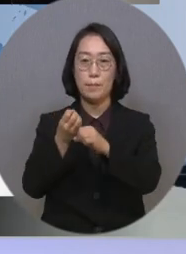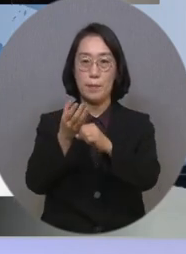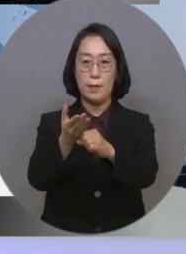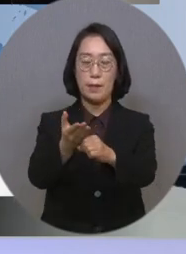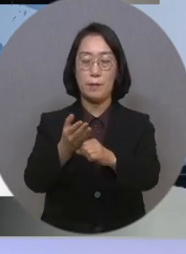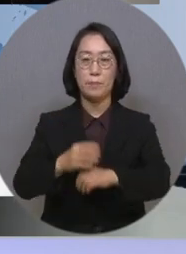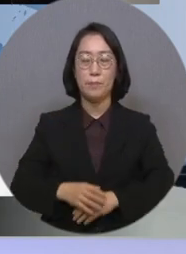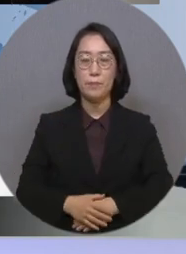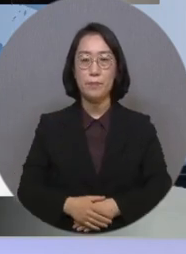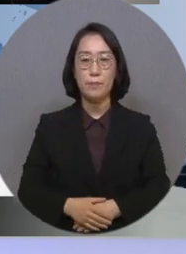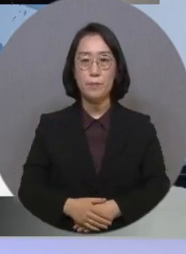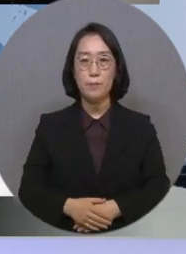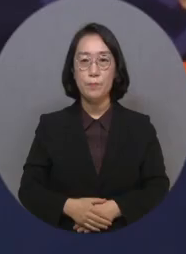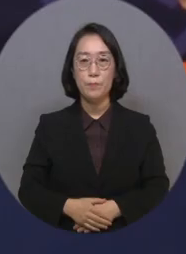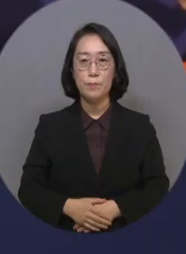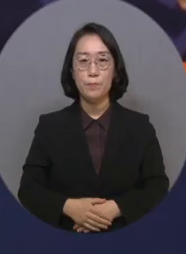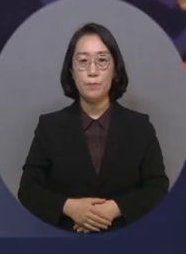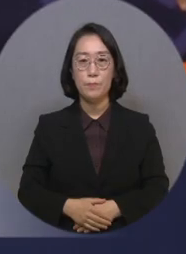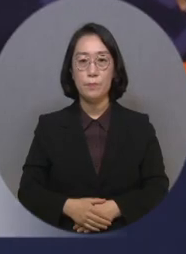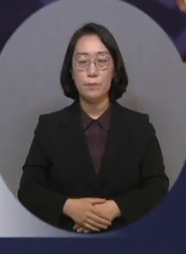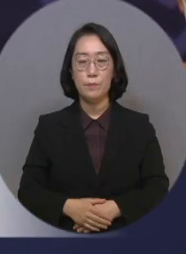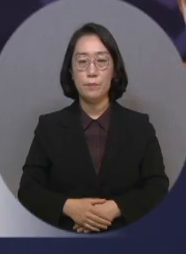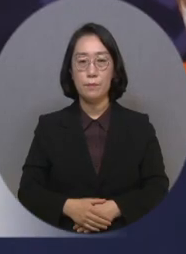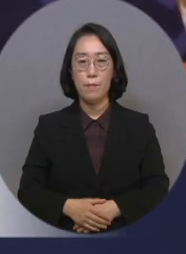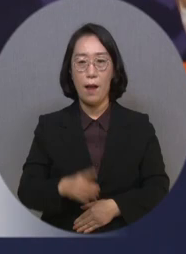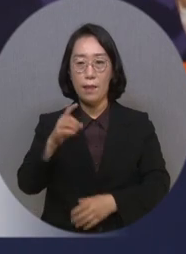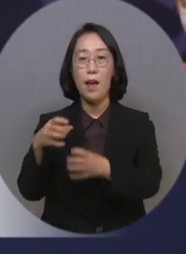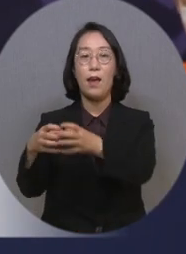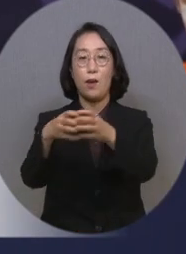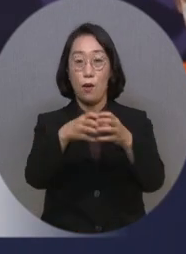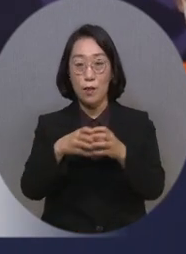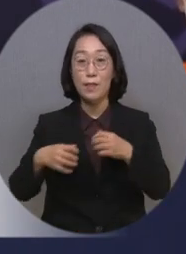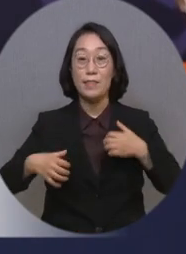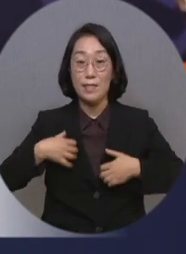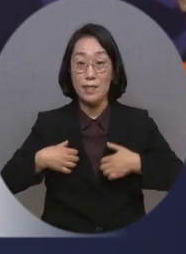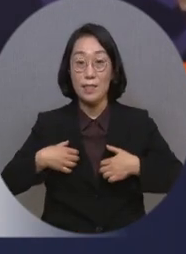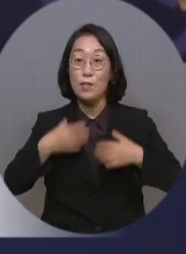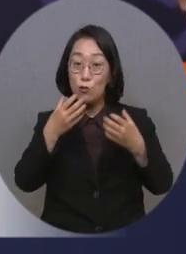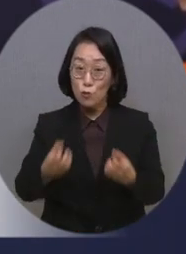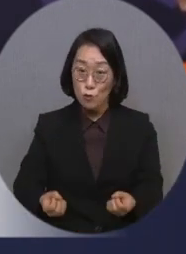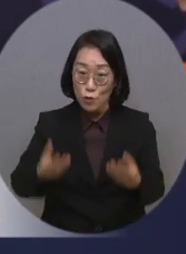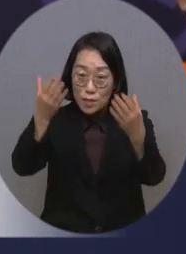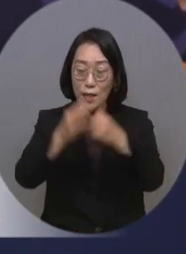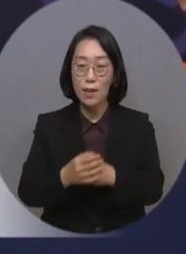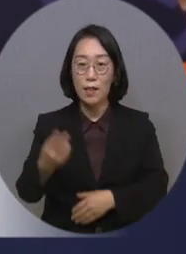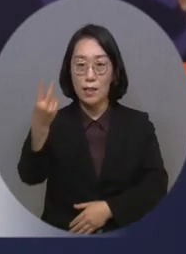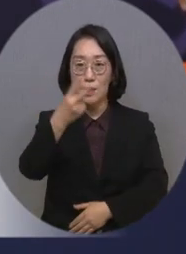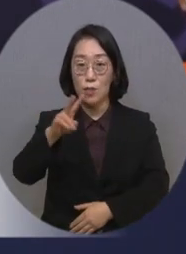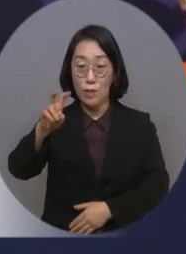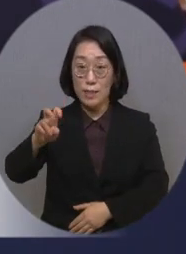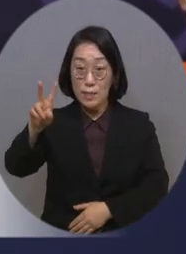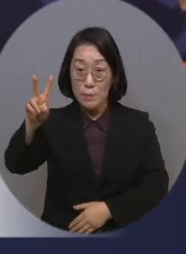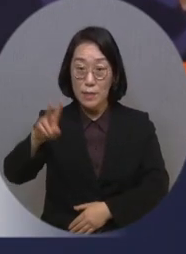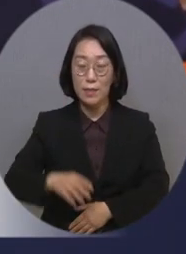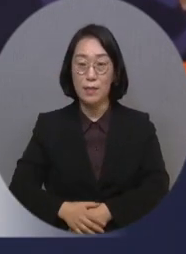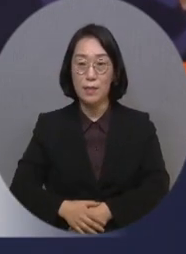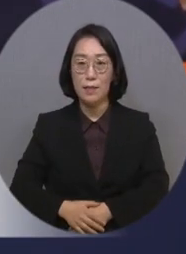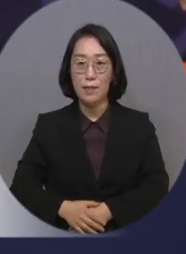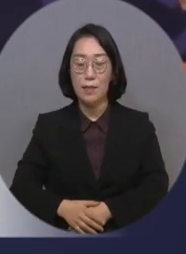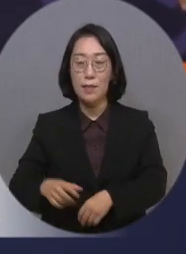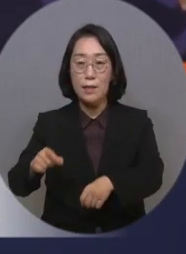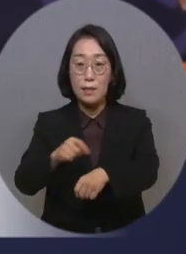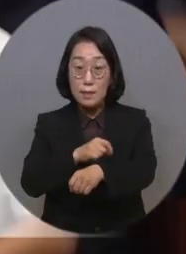기자가 전합니다. 하나 되어 즐기는 축제 2022